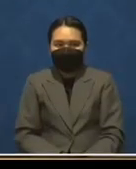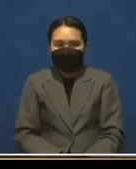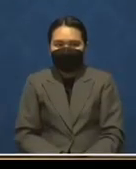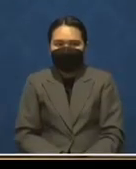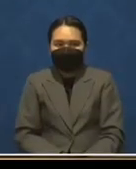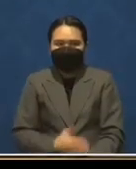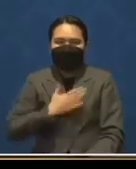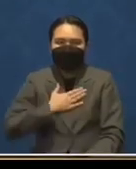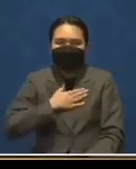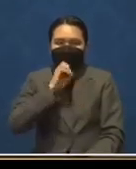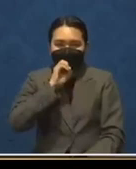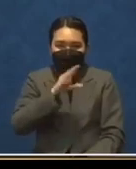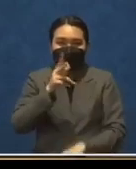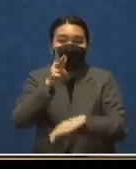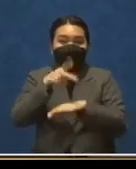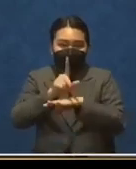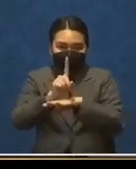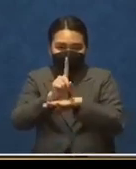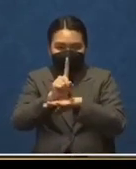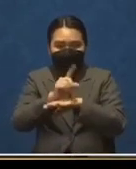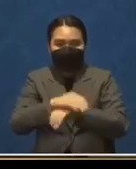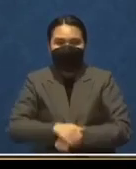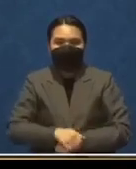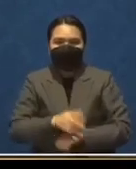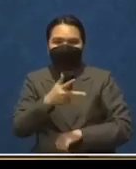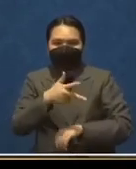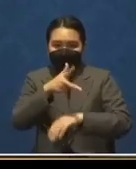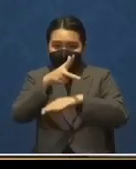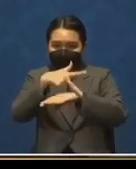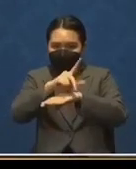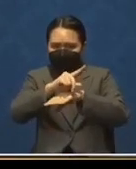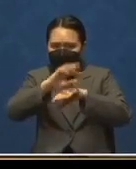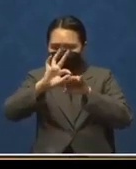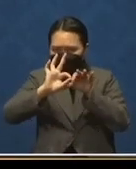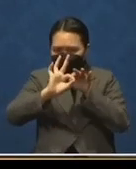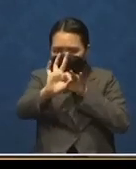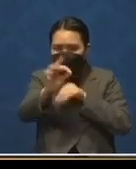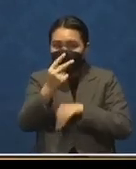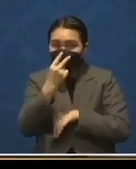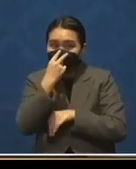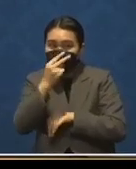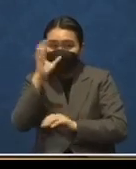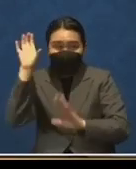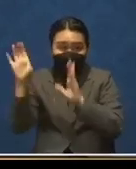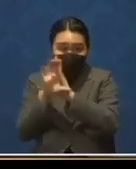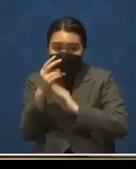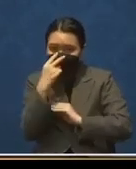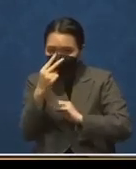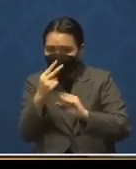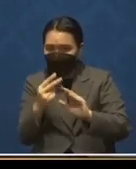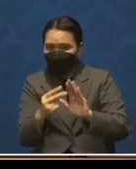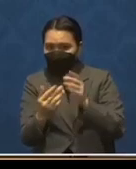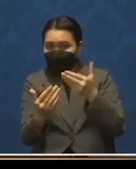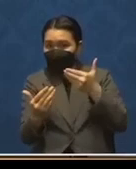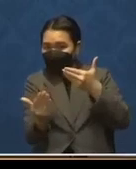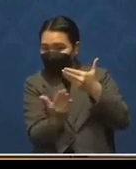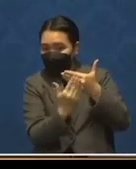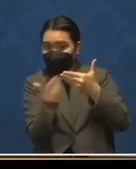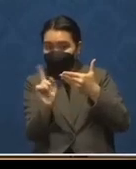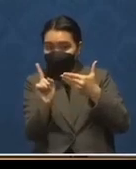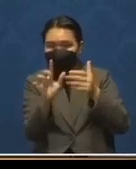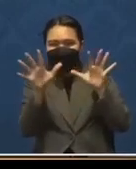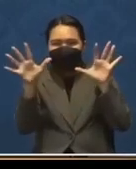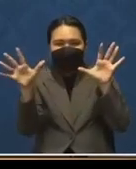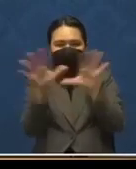ผมจะบอกท่านประธานที่เคารพครับว่าท่านประธานอาจจะนั่งไกลท่านดูตรงสัญลักษณ์ตรงนี้นะข้างหน้าเนี่ยมันเขียนเหมือนกับเบอร์